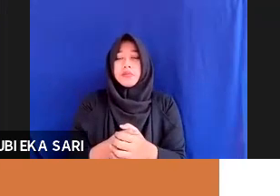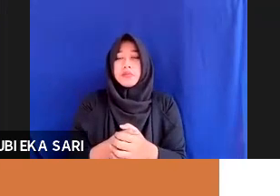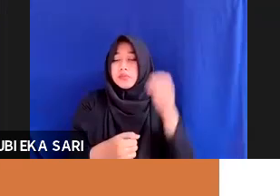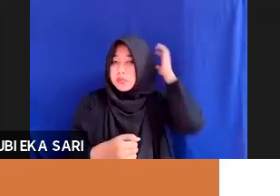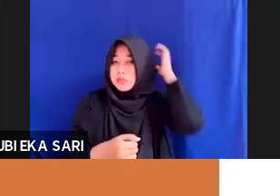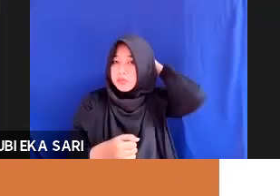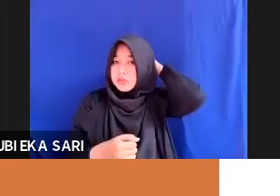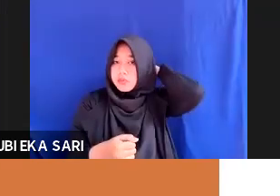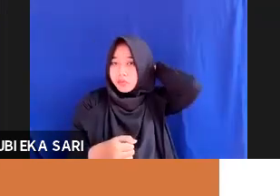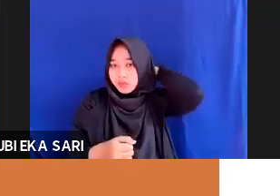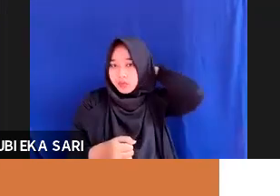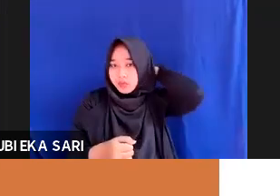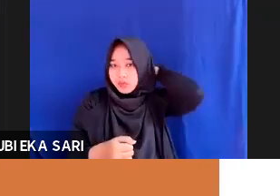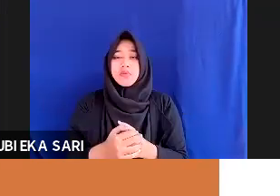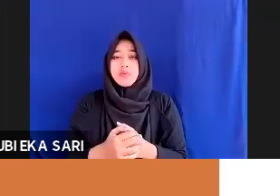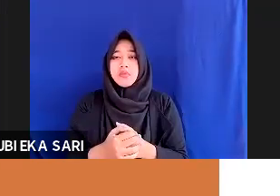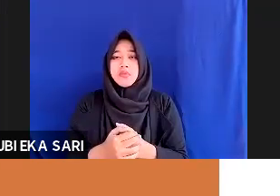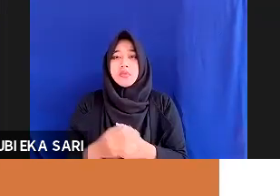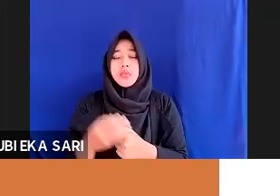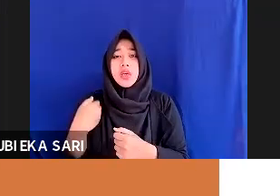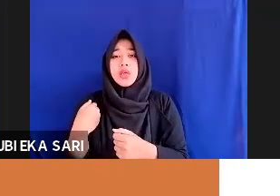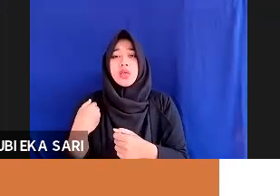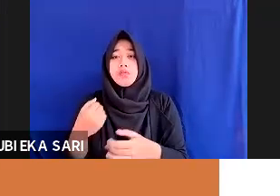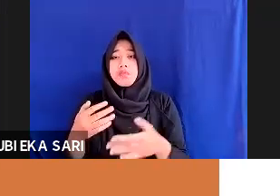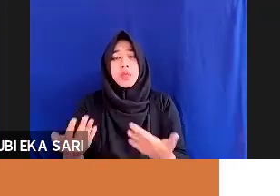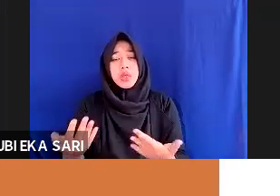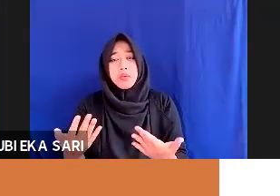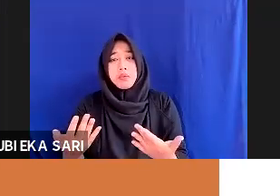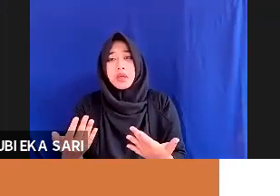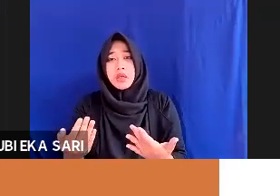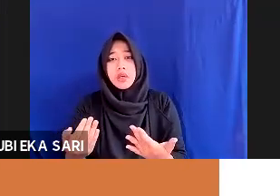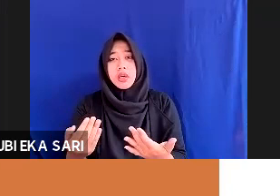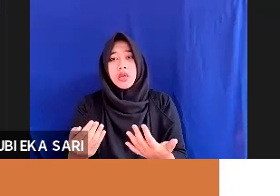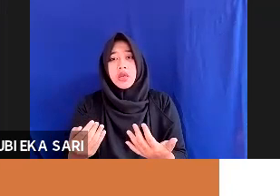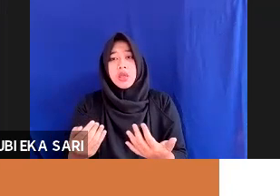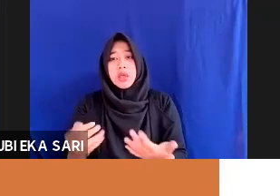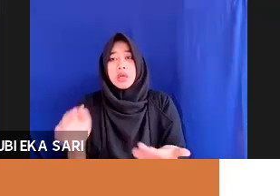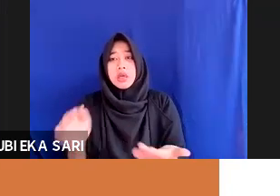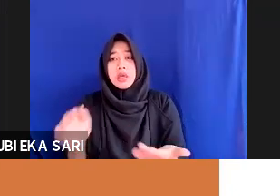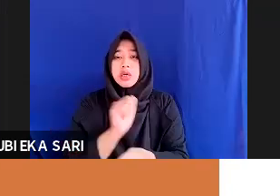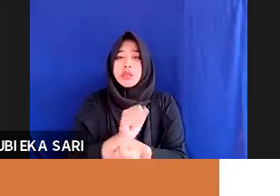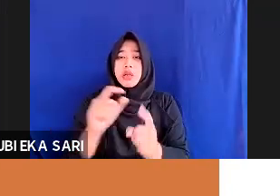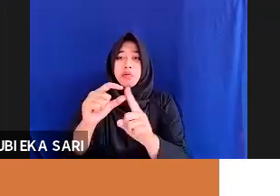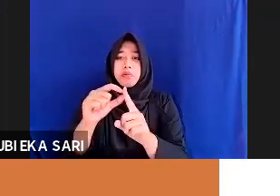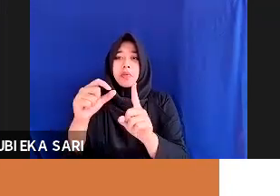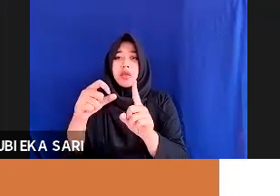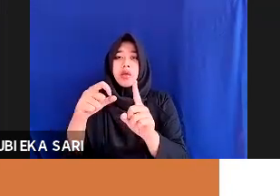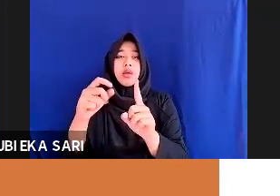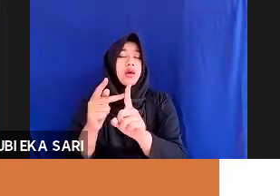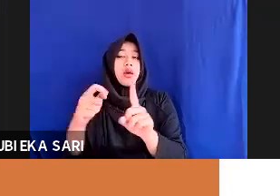penekanannya kepada ada bagaimana supaya lapangan kerja ataupun PHK itu diminimalisasi, tapi ada